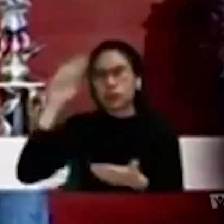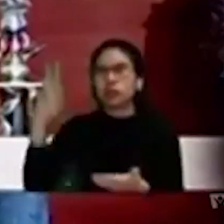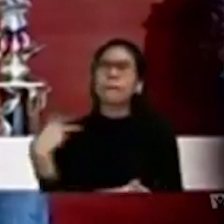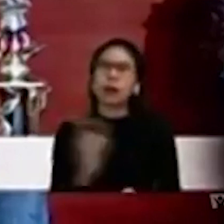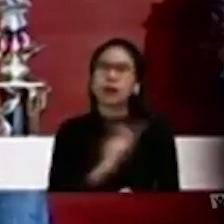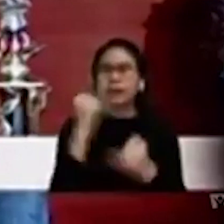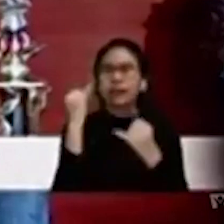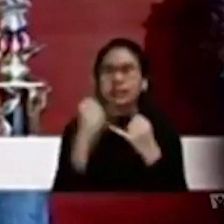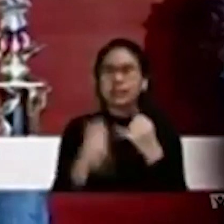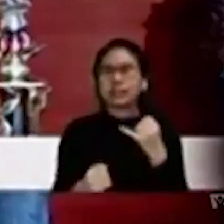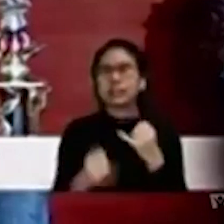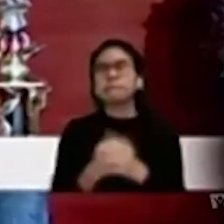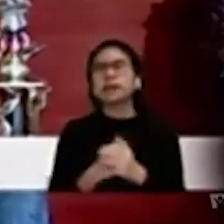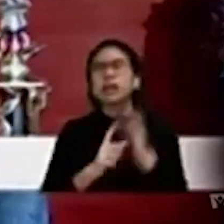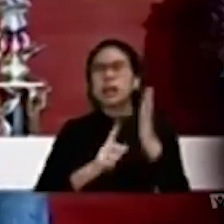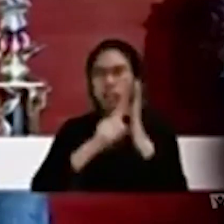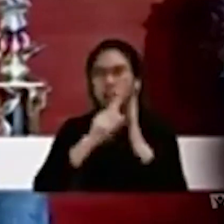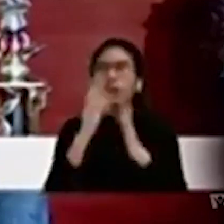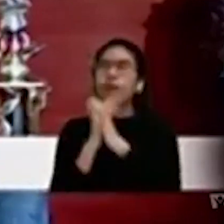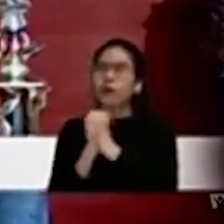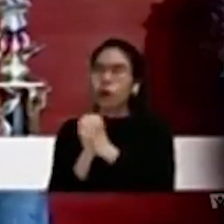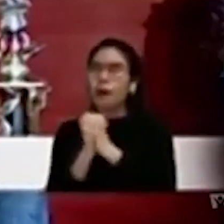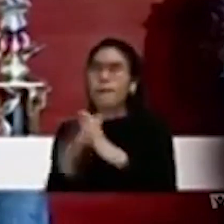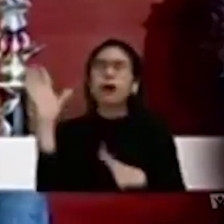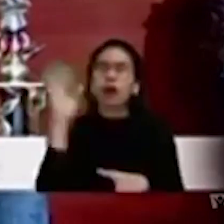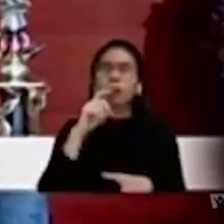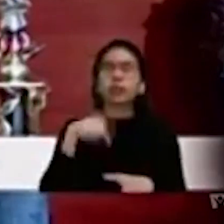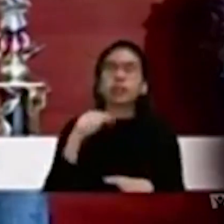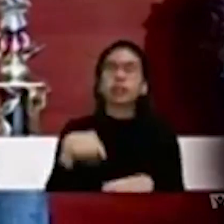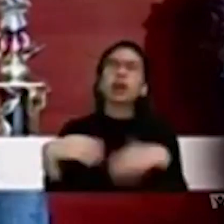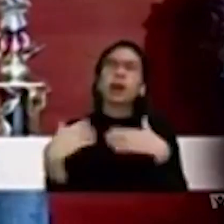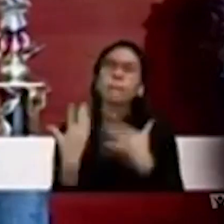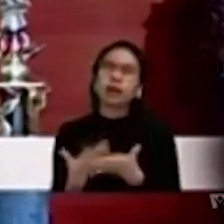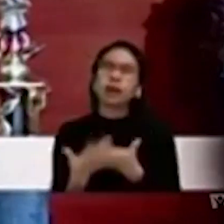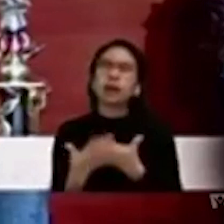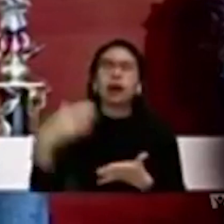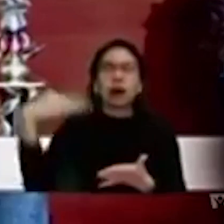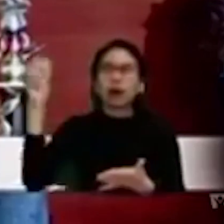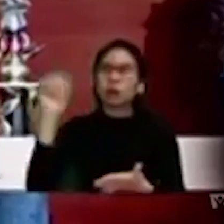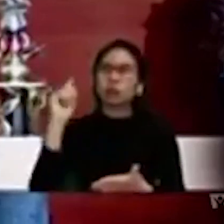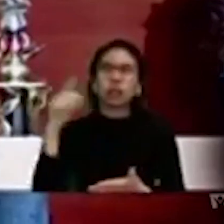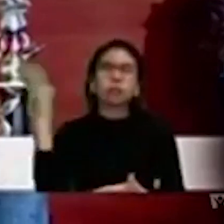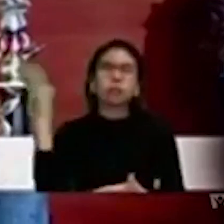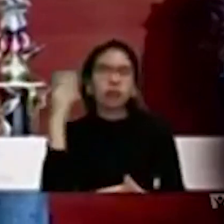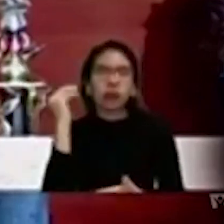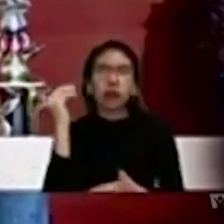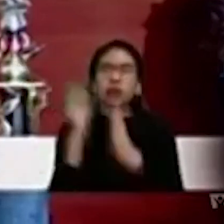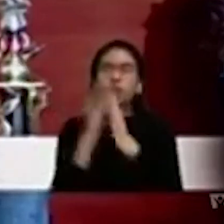doa pasti pada malam ini. Kiranya Engkau selalu mendengarkan doa kami. Kita akan menyanyi dari lagu Sion